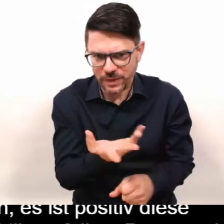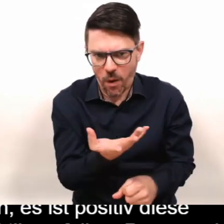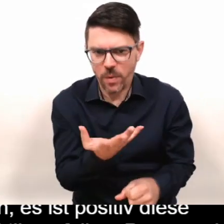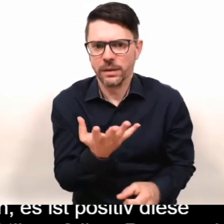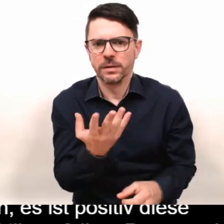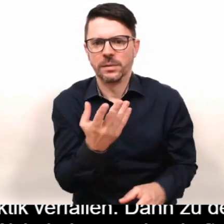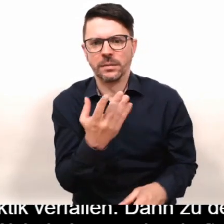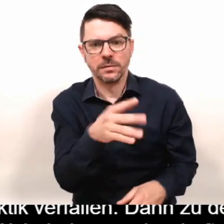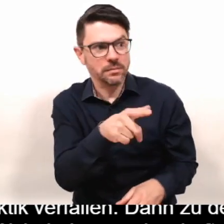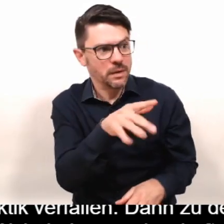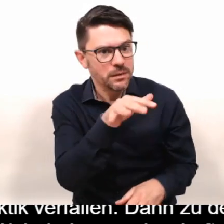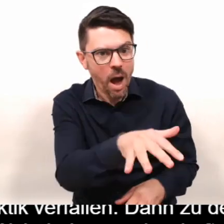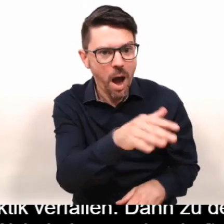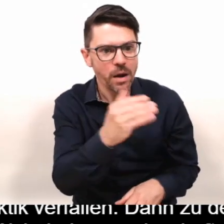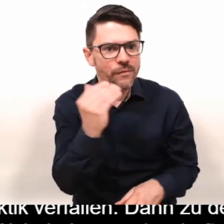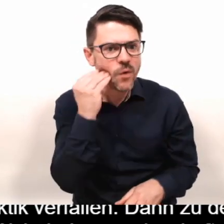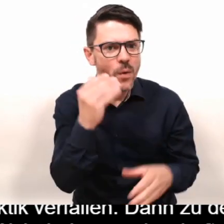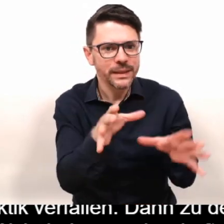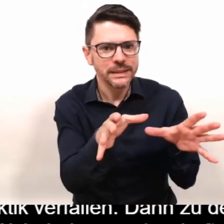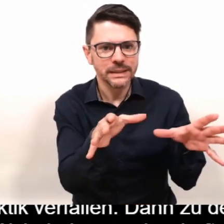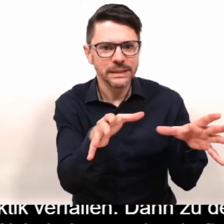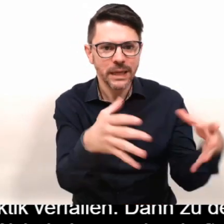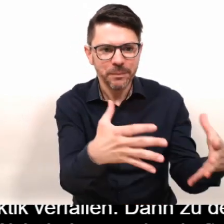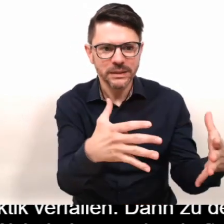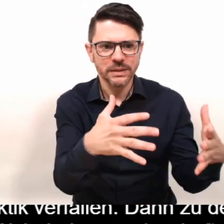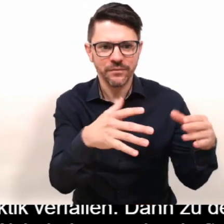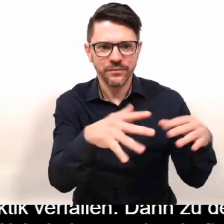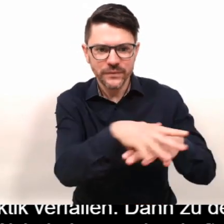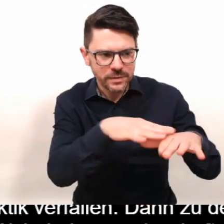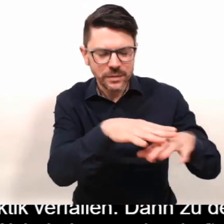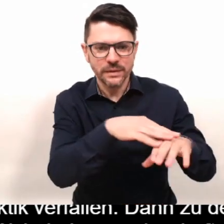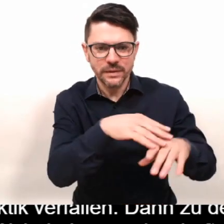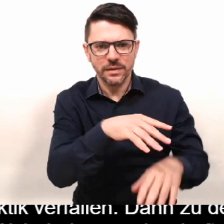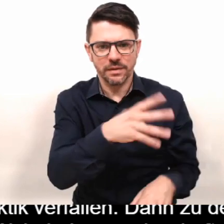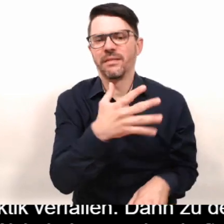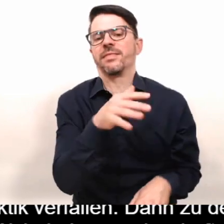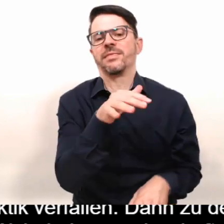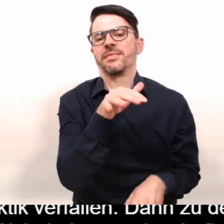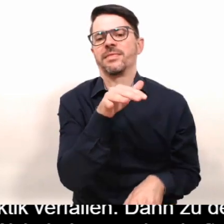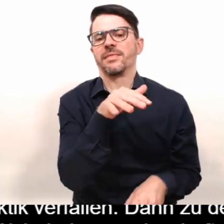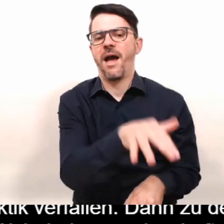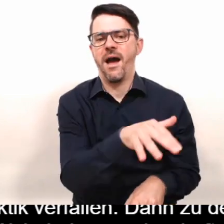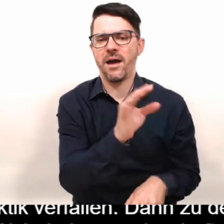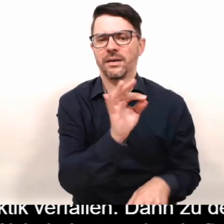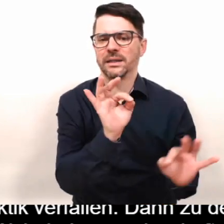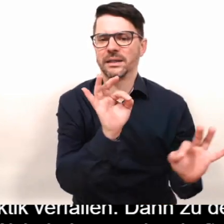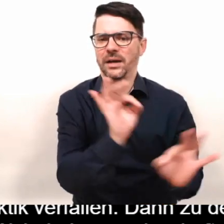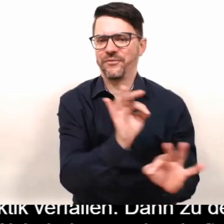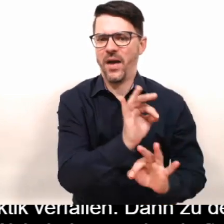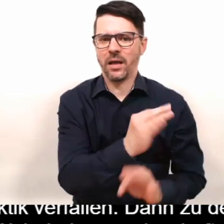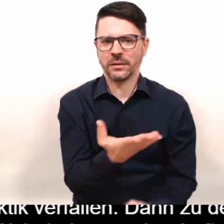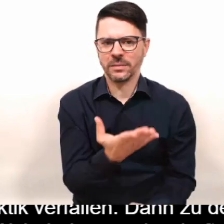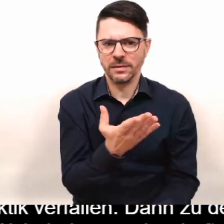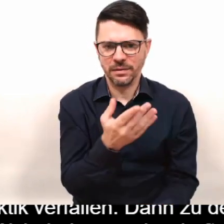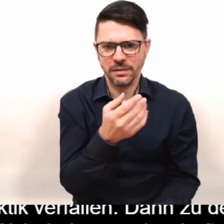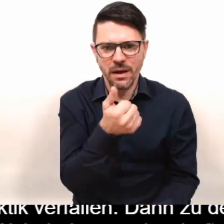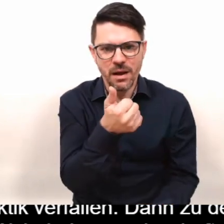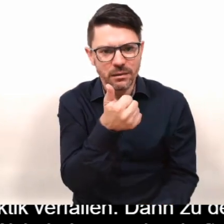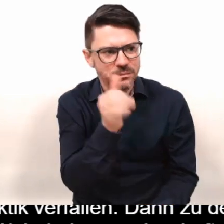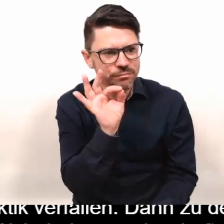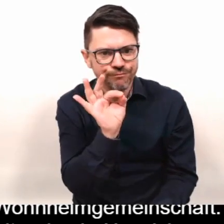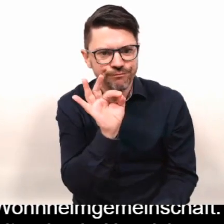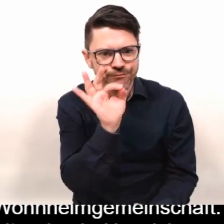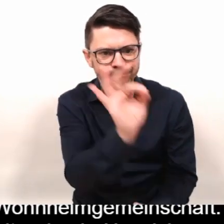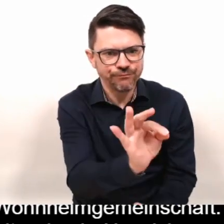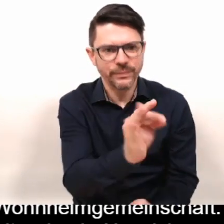in solchen Einrichtungen sind, da ist die Gefahr, dass dann durch einen Eintrag, das wieder sich ausbreitet,